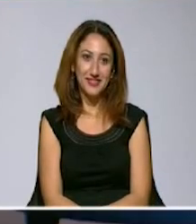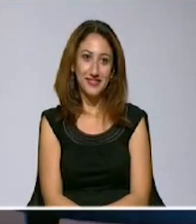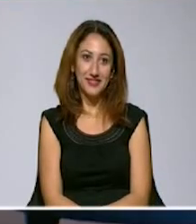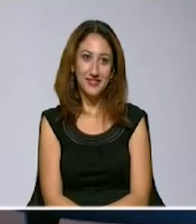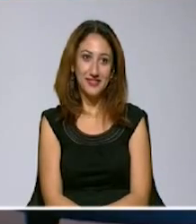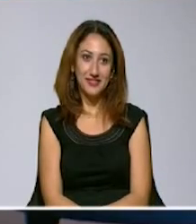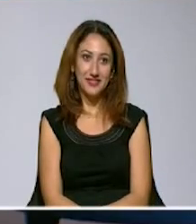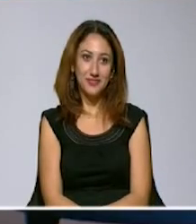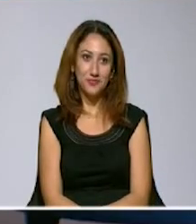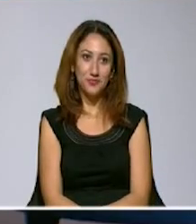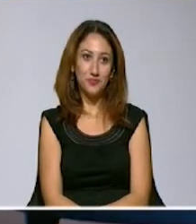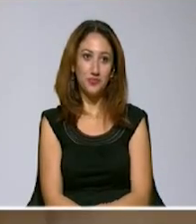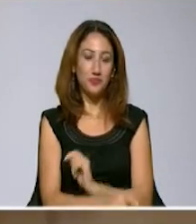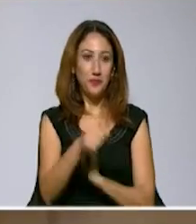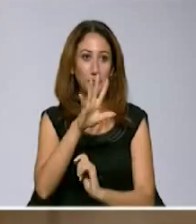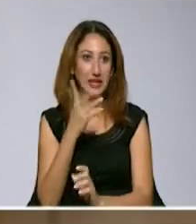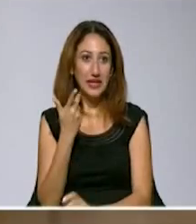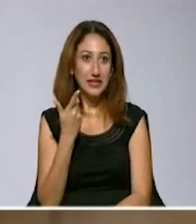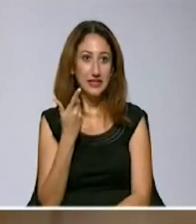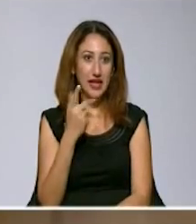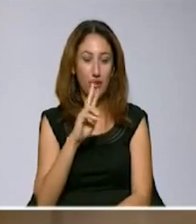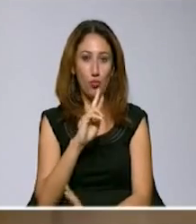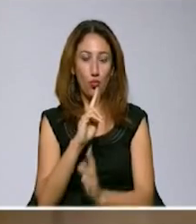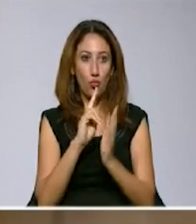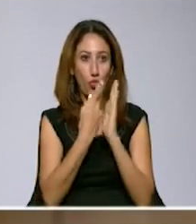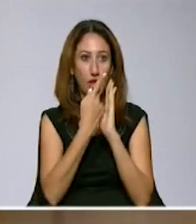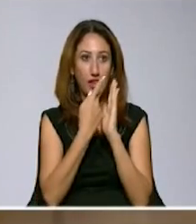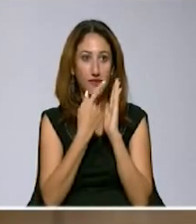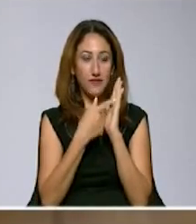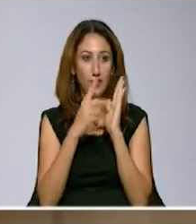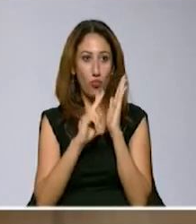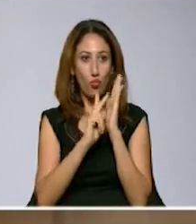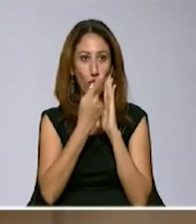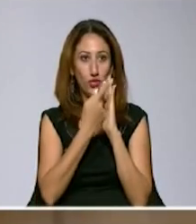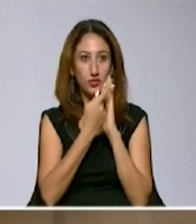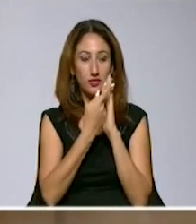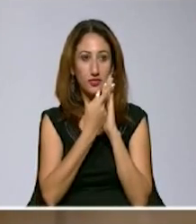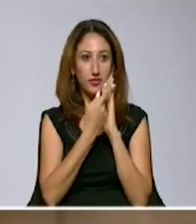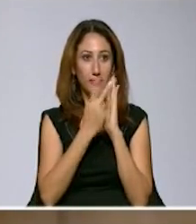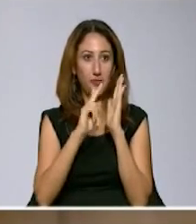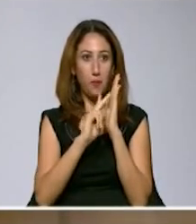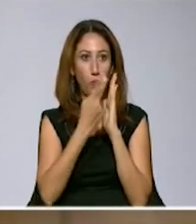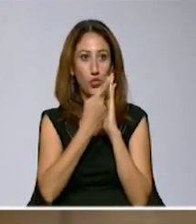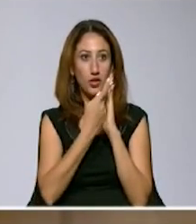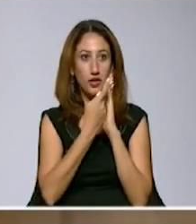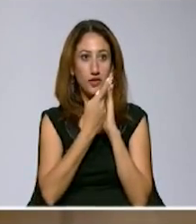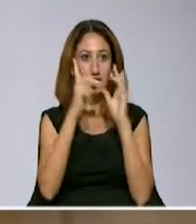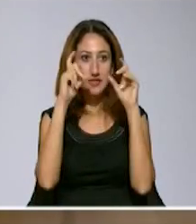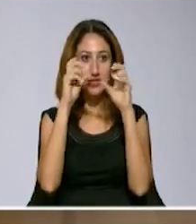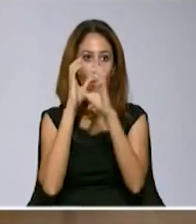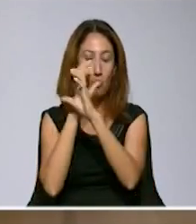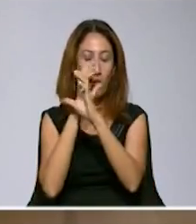طب فين الكارت اللي انا الكارت اتحول على ده؟ مش اتحول عندك يا استاذ ياسر في الكادر؟ ده اتحول في الكادر. ده متصور